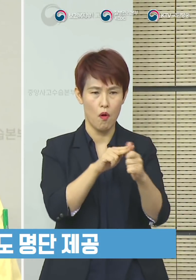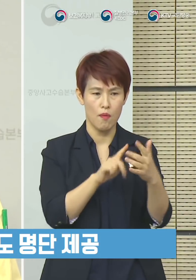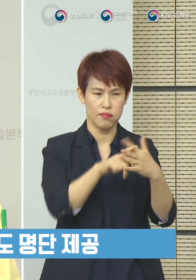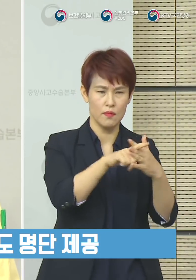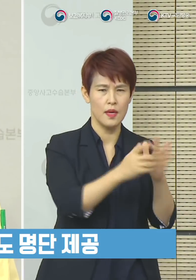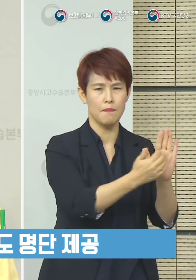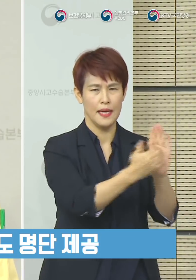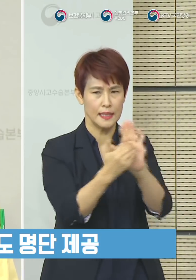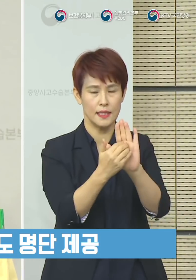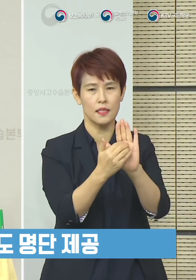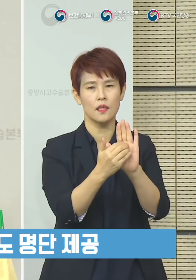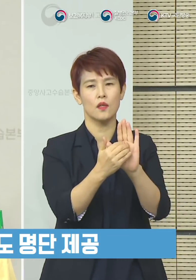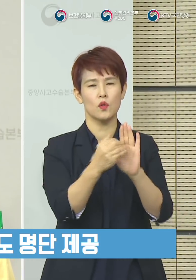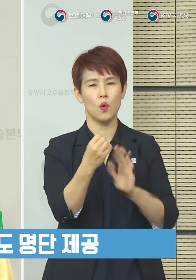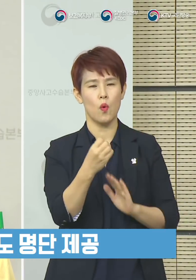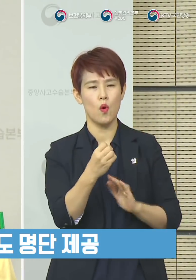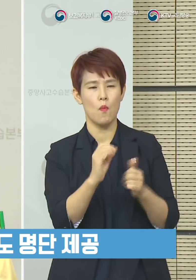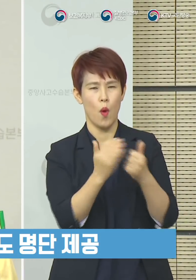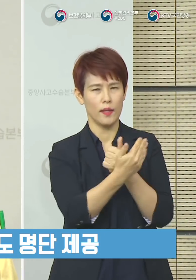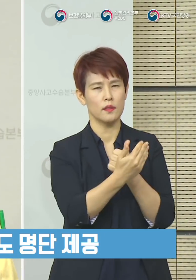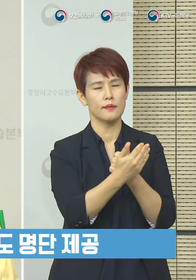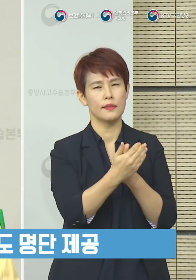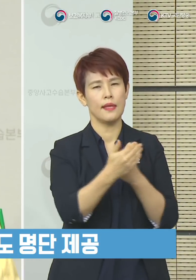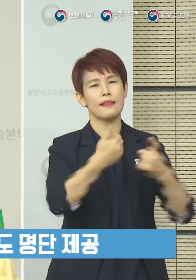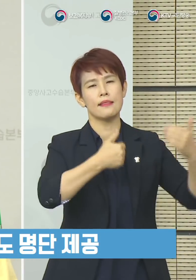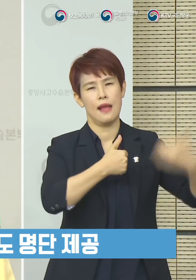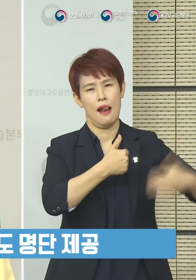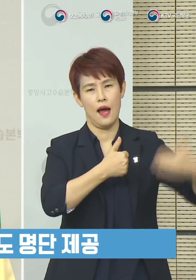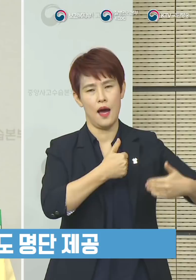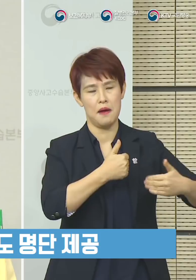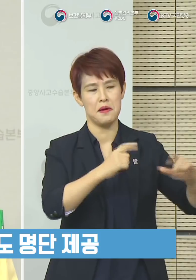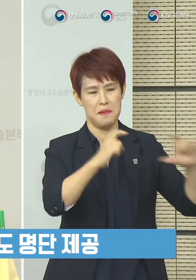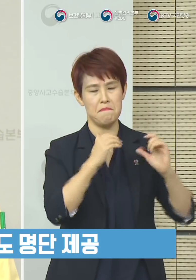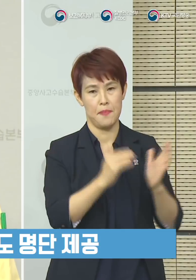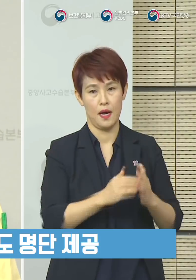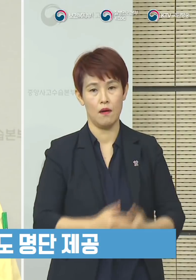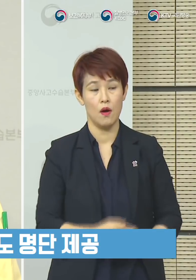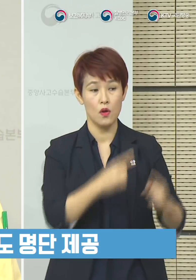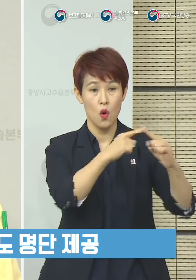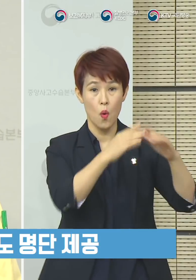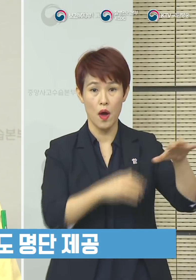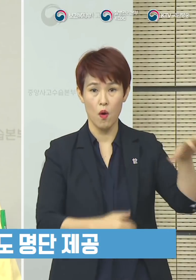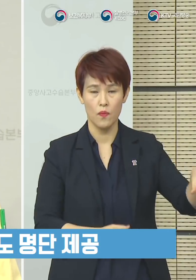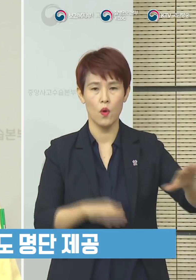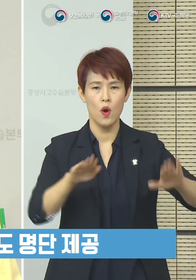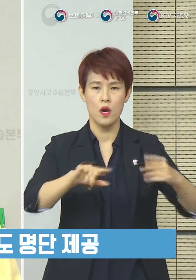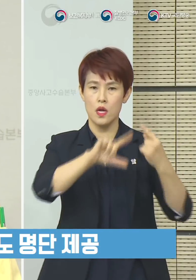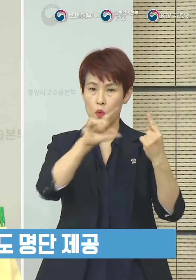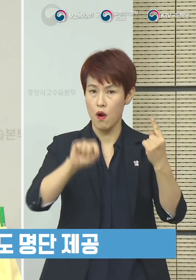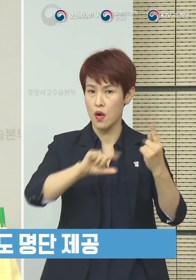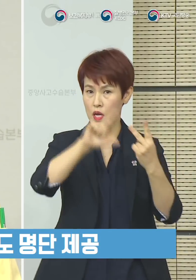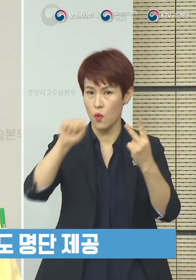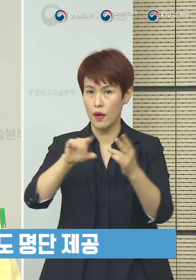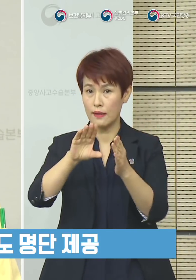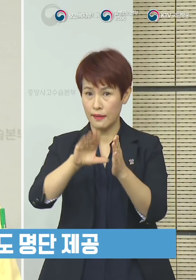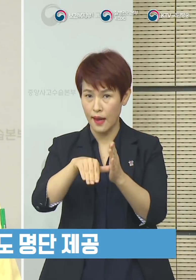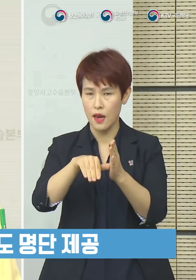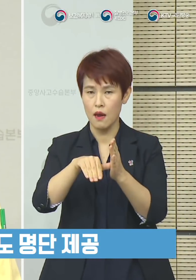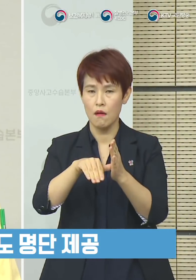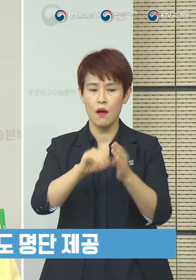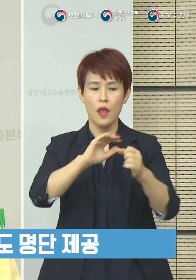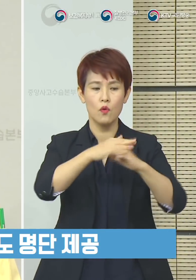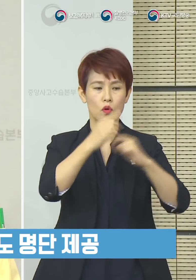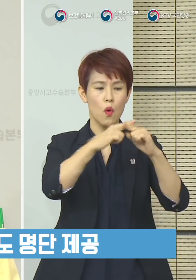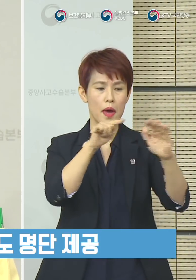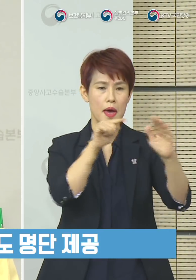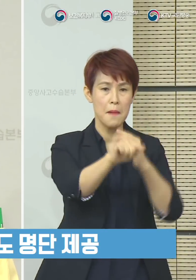보안을 유지하는 방안을 요청한 바 있습니다. 교회 측은 금년 1, 2월 중 대구교회를 방문한